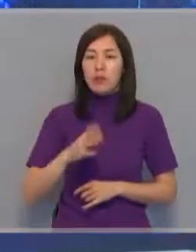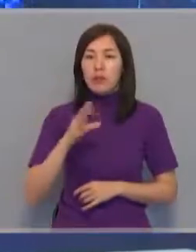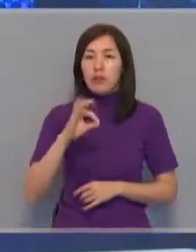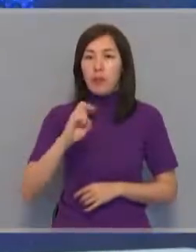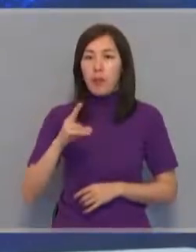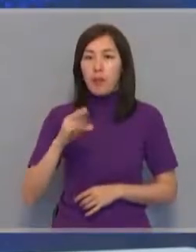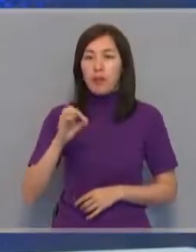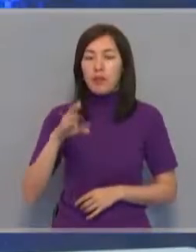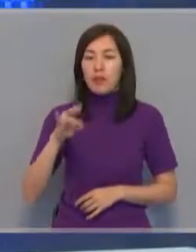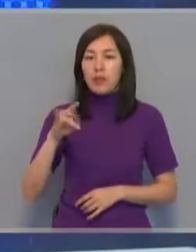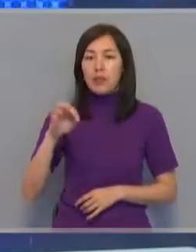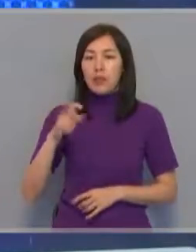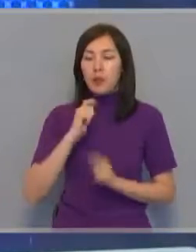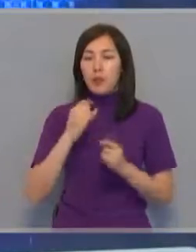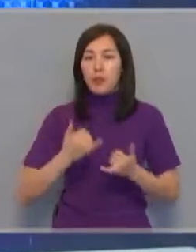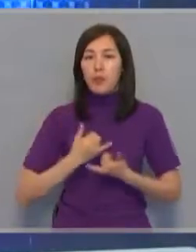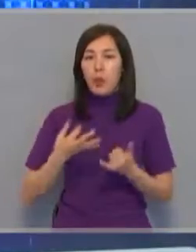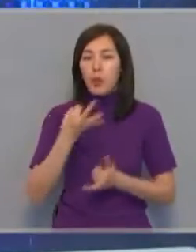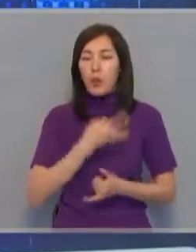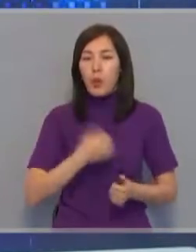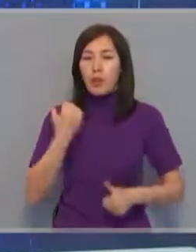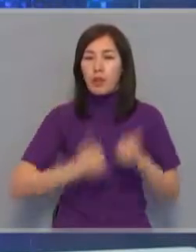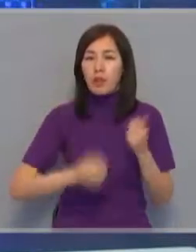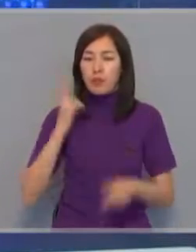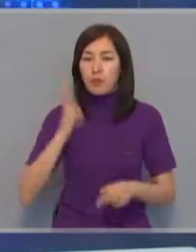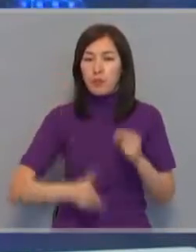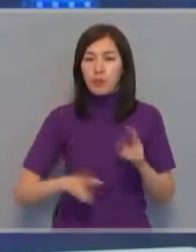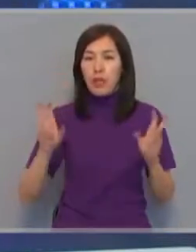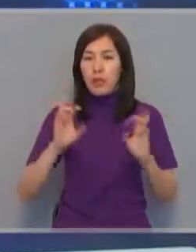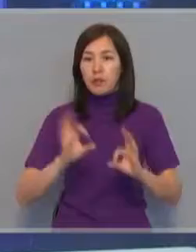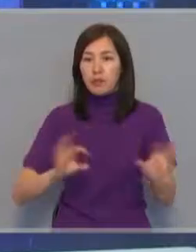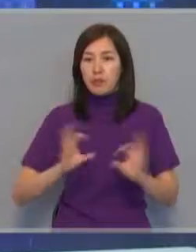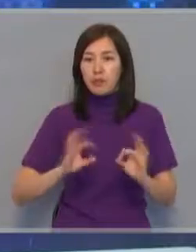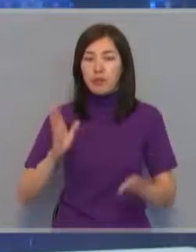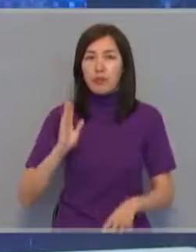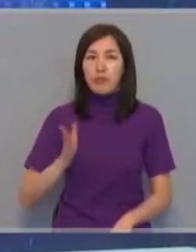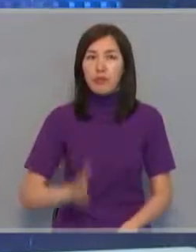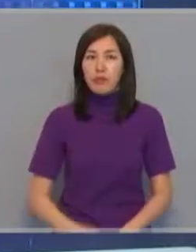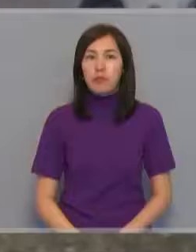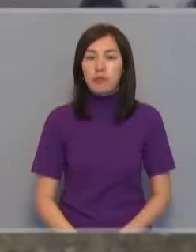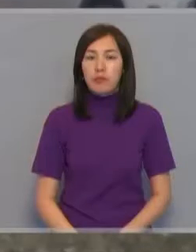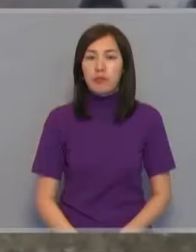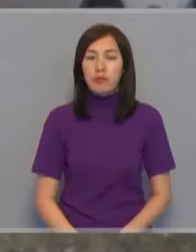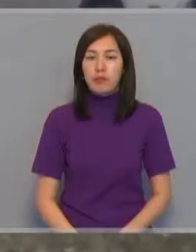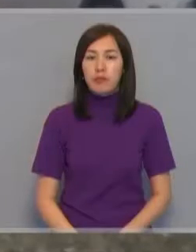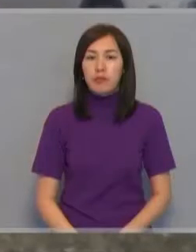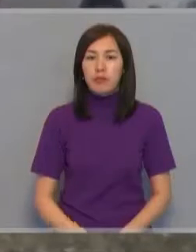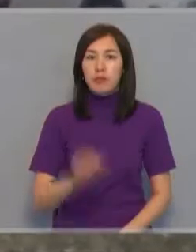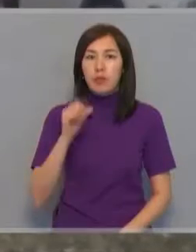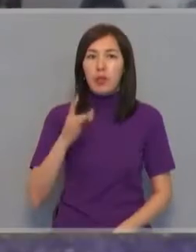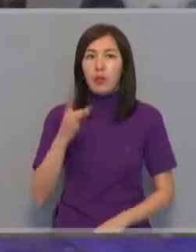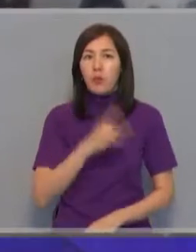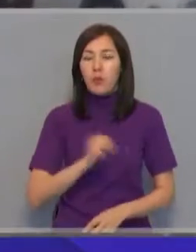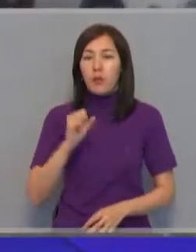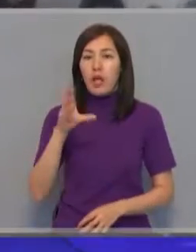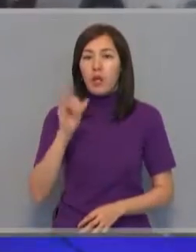Зиябек Жеткеровтің жүлдесіне арналған облыстық турнир аяқталды. Тақырыпты тілші жалғастырады. Сайрам